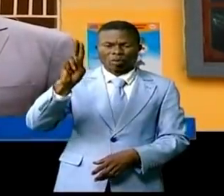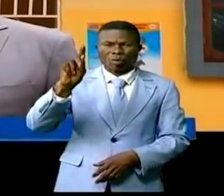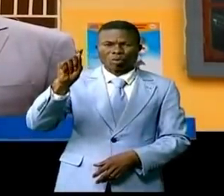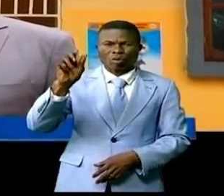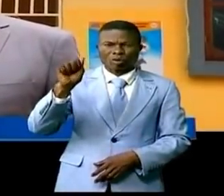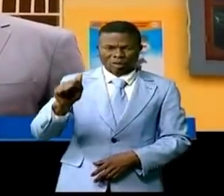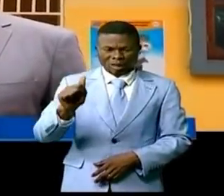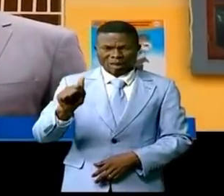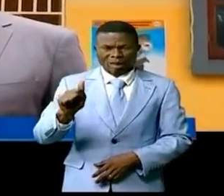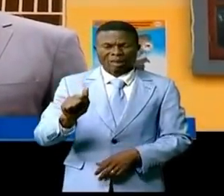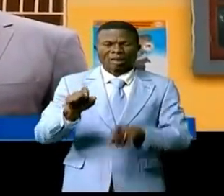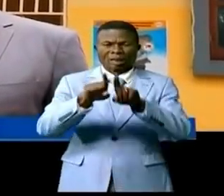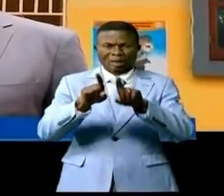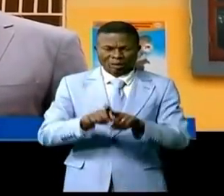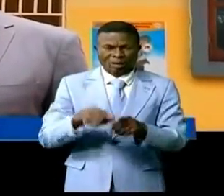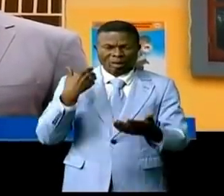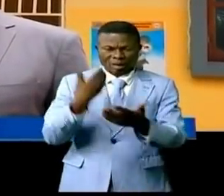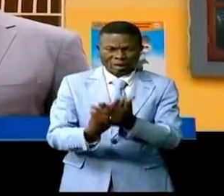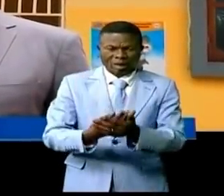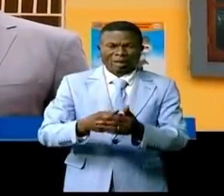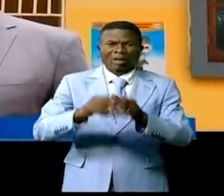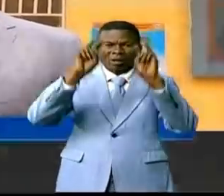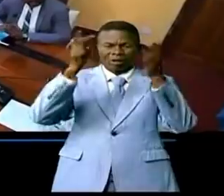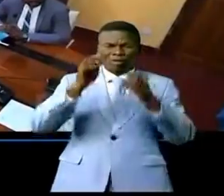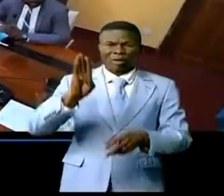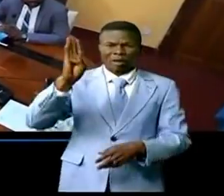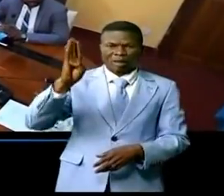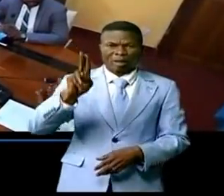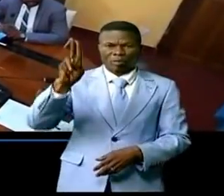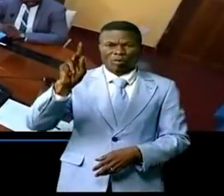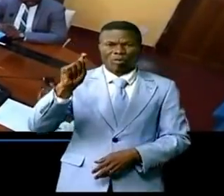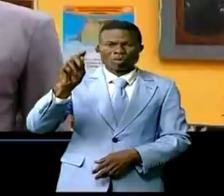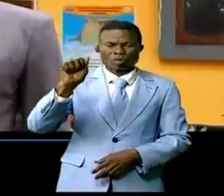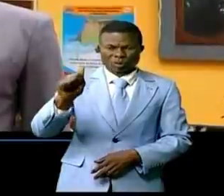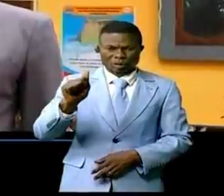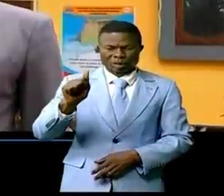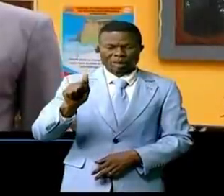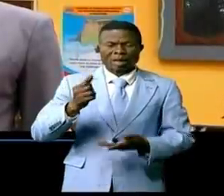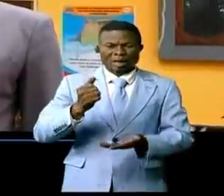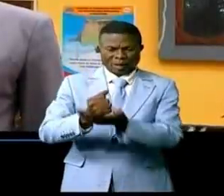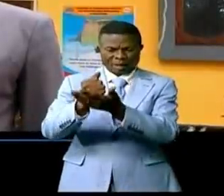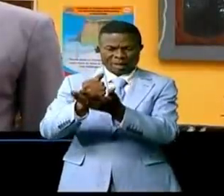arrivés à Bouta, dans le Bazouélé, permettre aussi